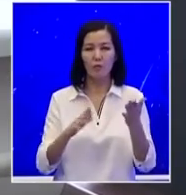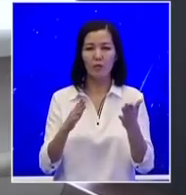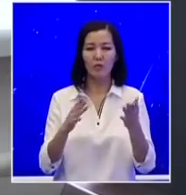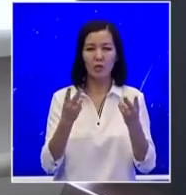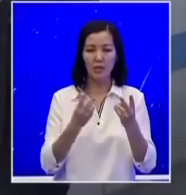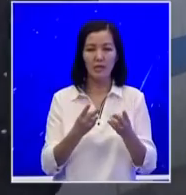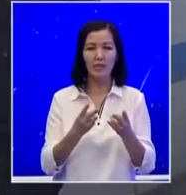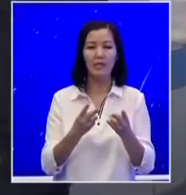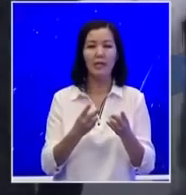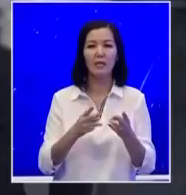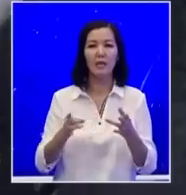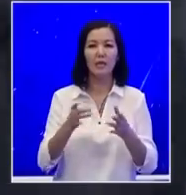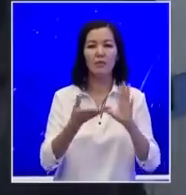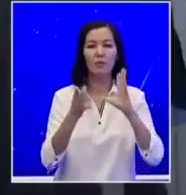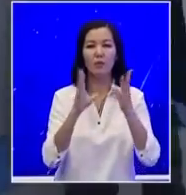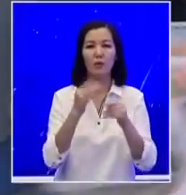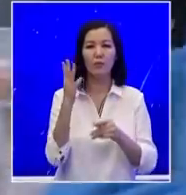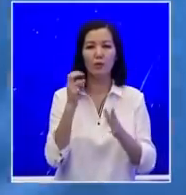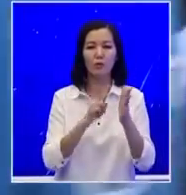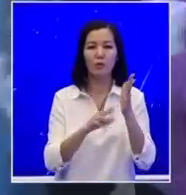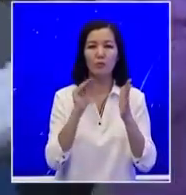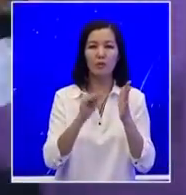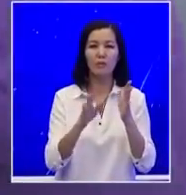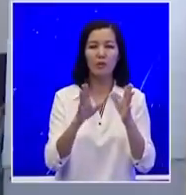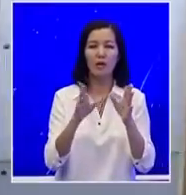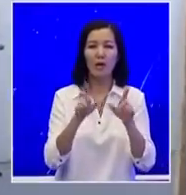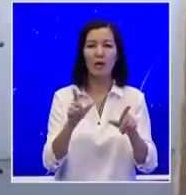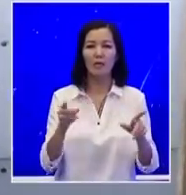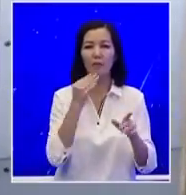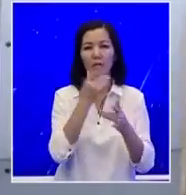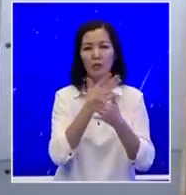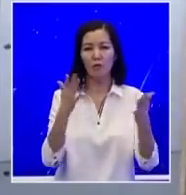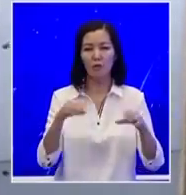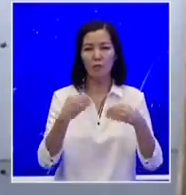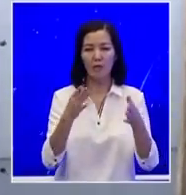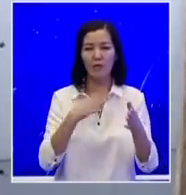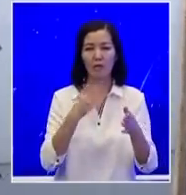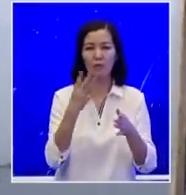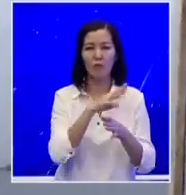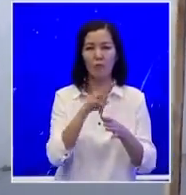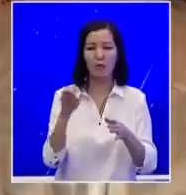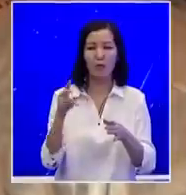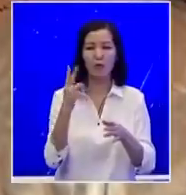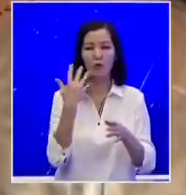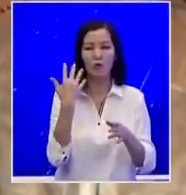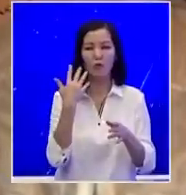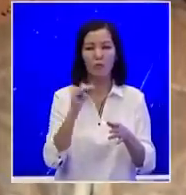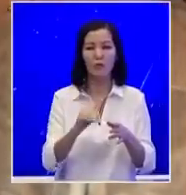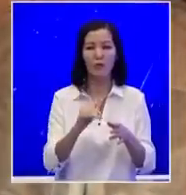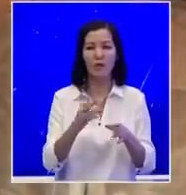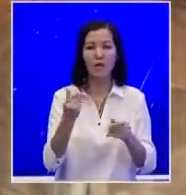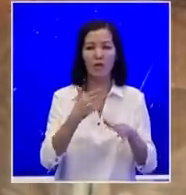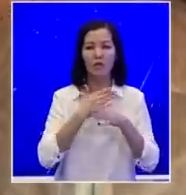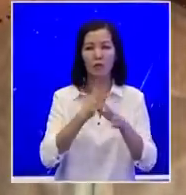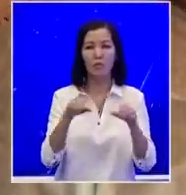бұл көмек республика бойынша 570 мыңнан астам адамға азық-түлік таратылды. 4,250,000-ына қаржылай